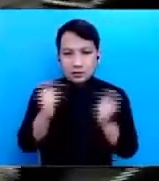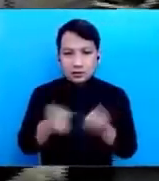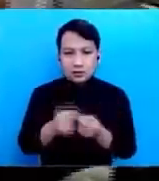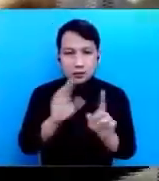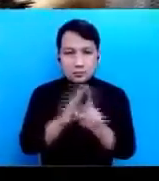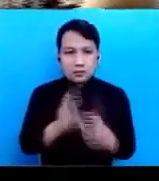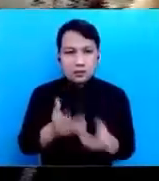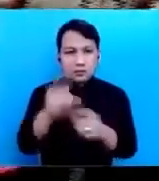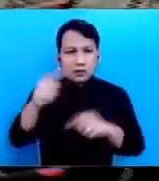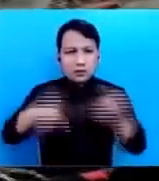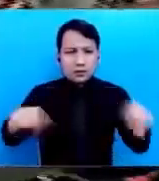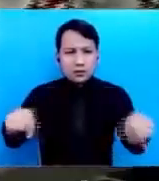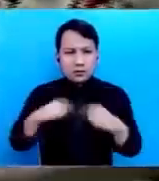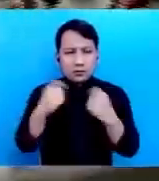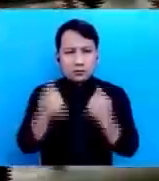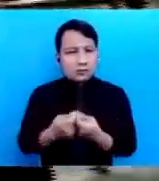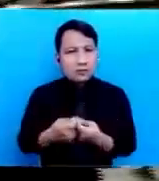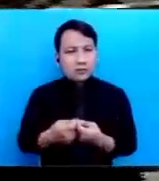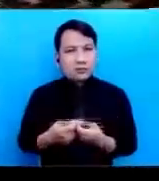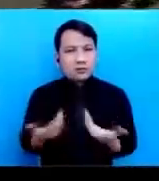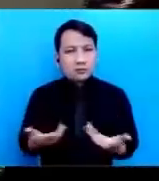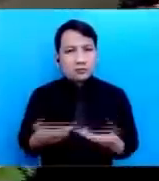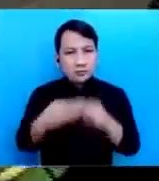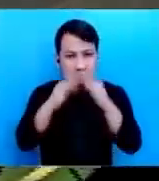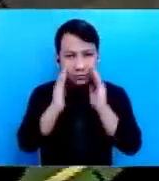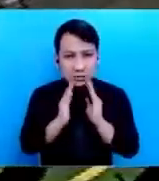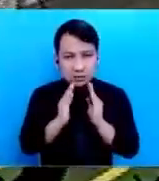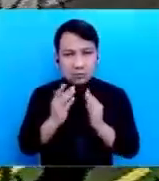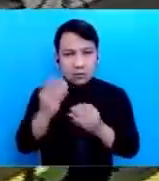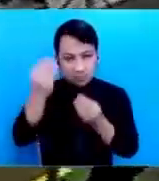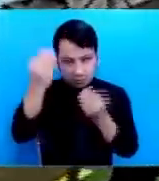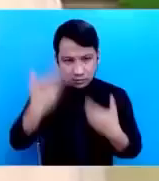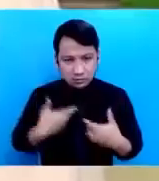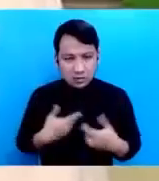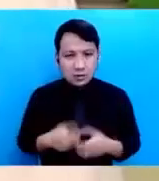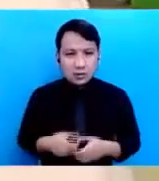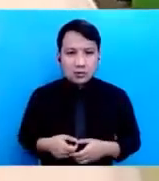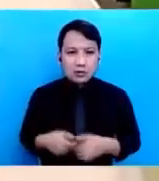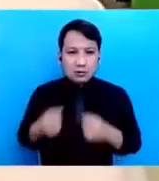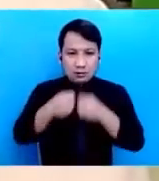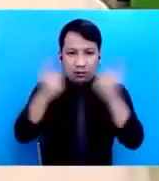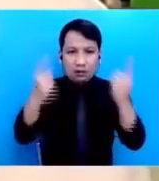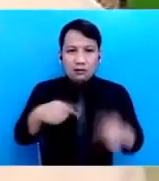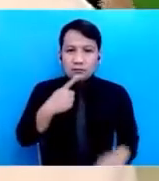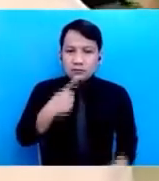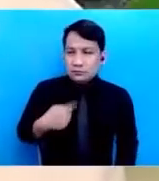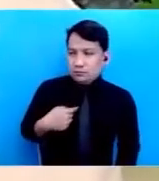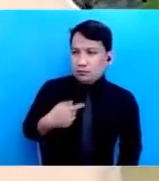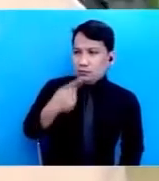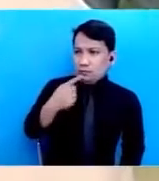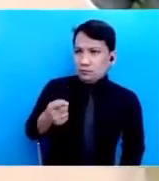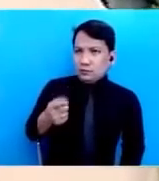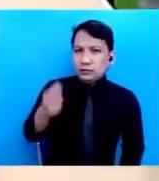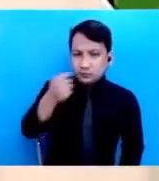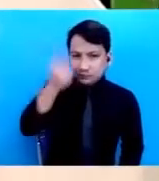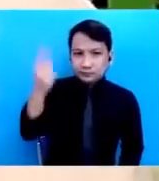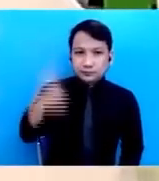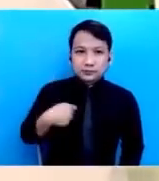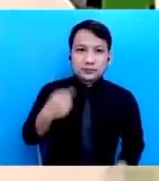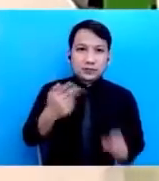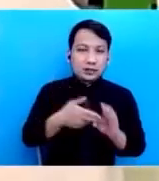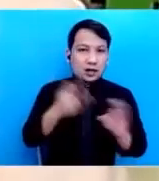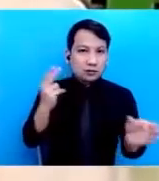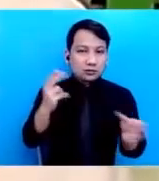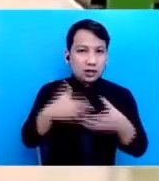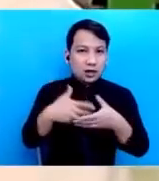ibang koponan, di napigilang malungkot sa balita. Pagkagising ko po, nagulat po sa balita na aalis na daw sila sa PBA